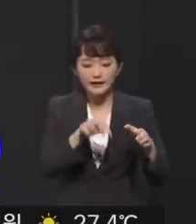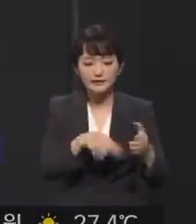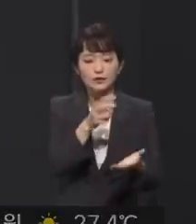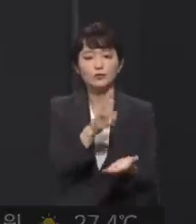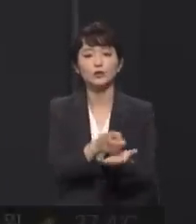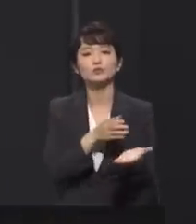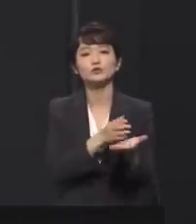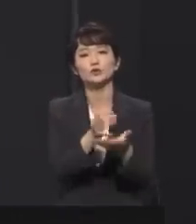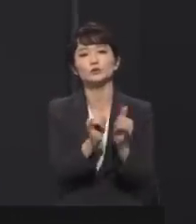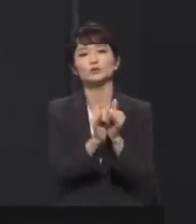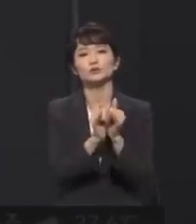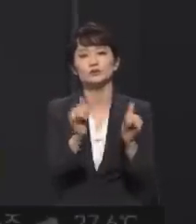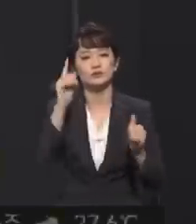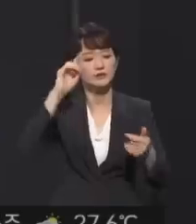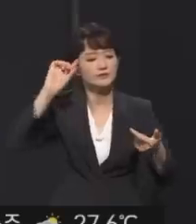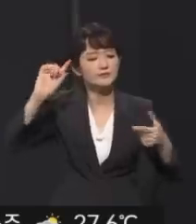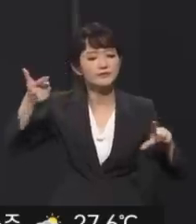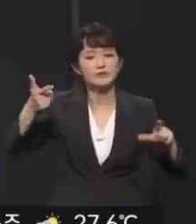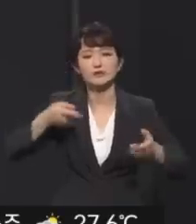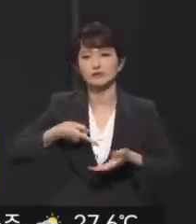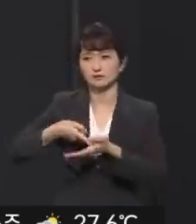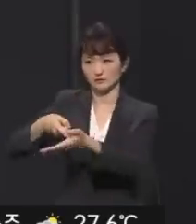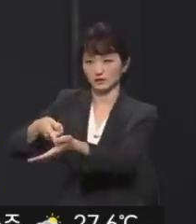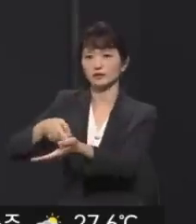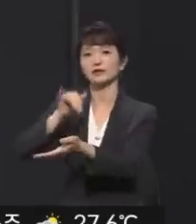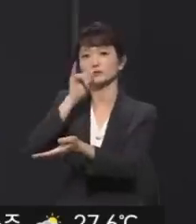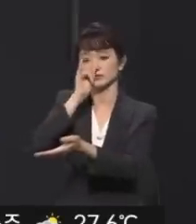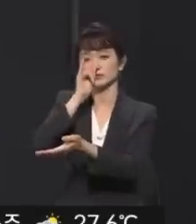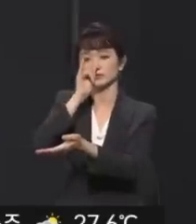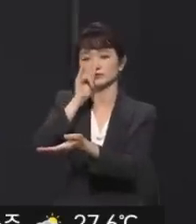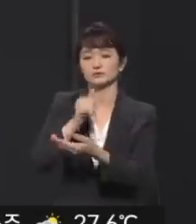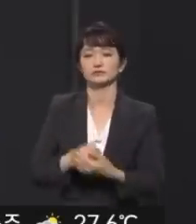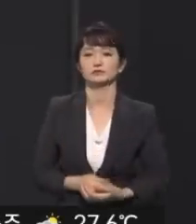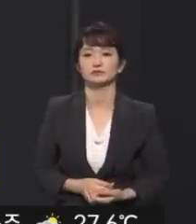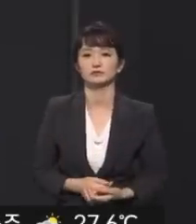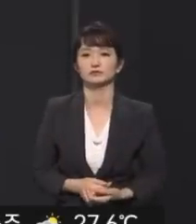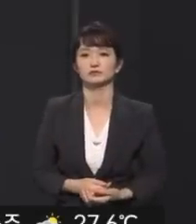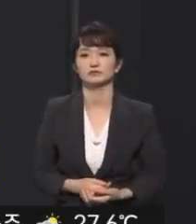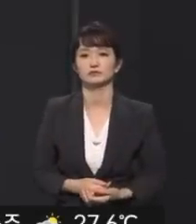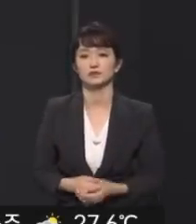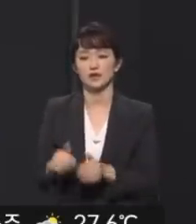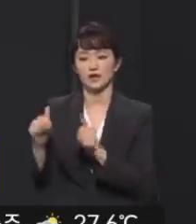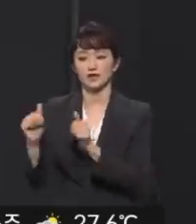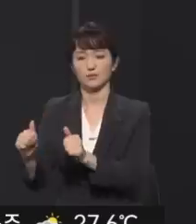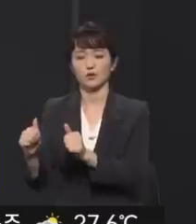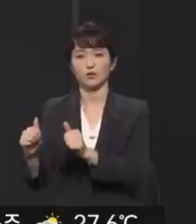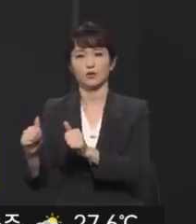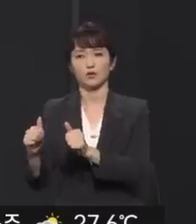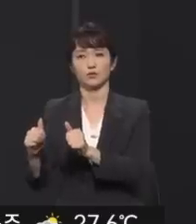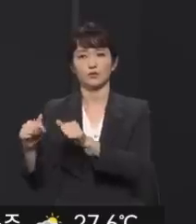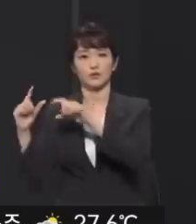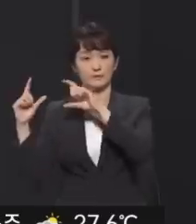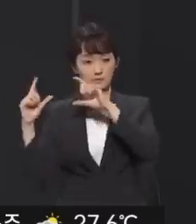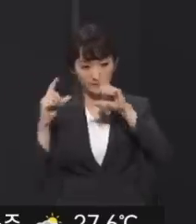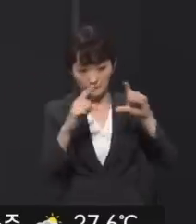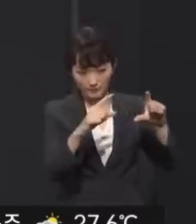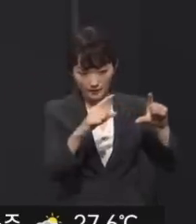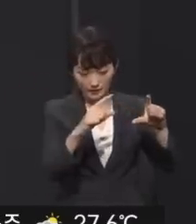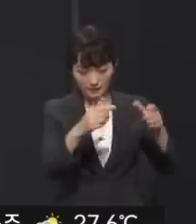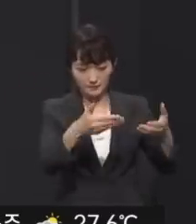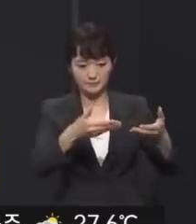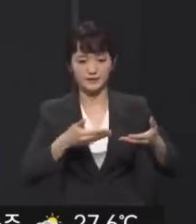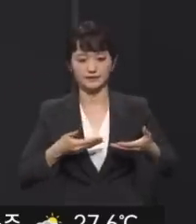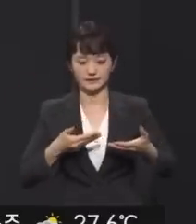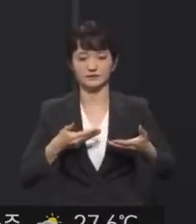아마 이 일을 재개할 수 있는 부분은 있다고 보여지는데 어쨌든 법원의 판결을 받아들이는 자세는 변함이 없어야 되는거